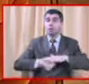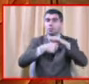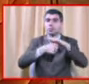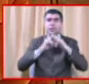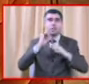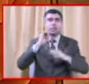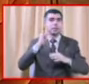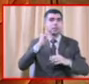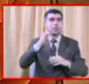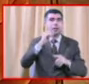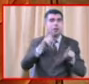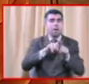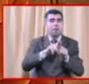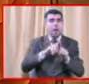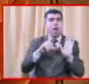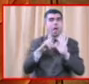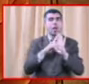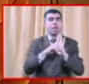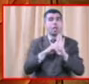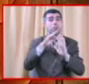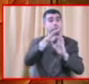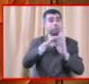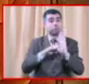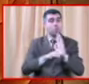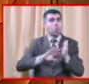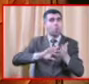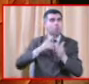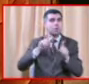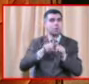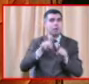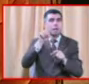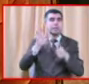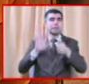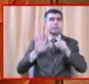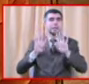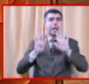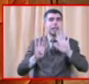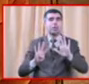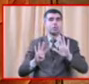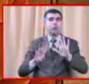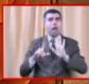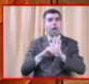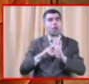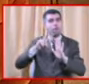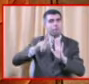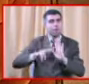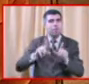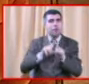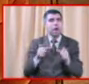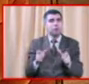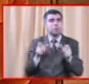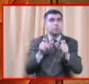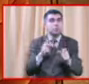والإدارية كان النظام الأساسي والفصل 19 ديالو اللي كيحميهم، ويعني بشكل صريح.